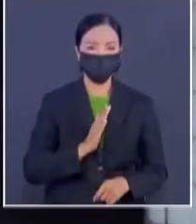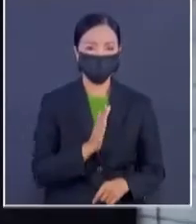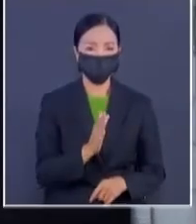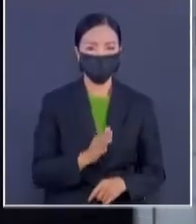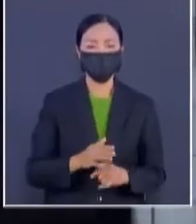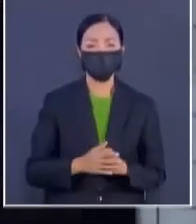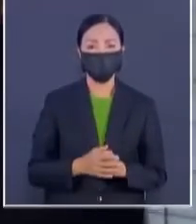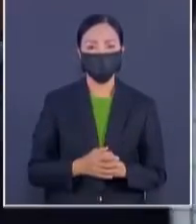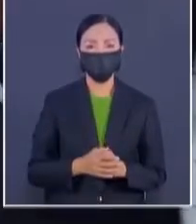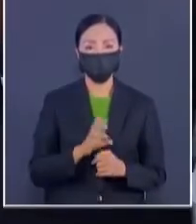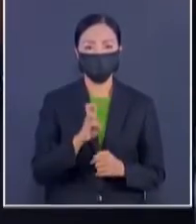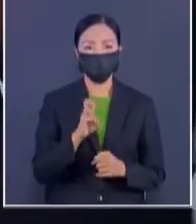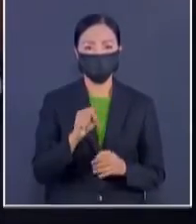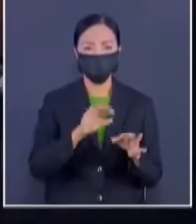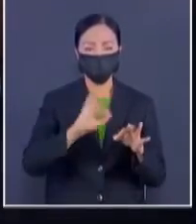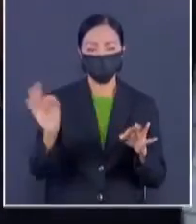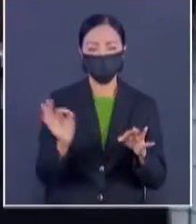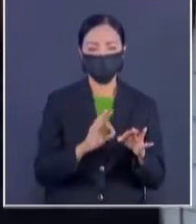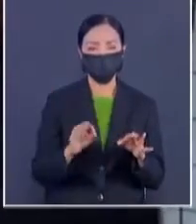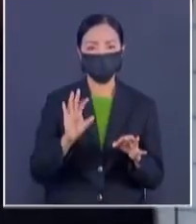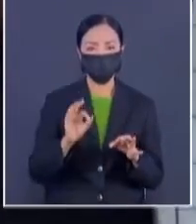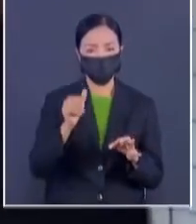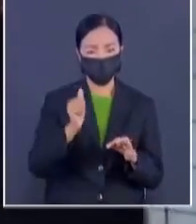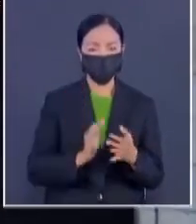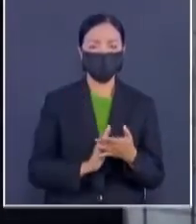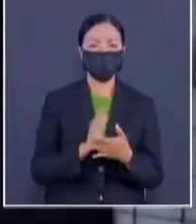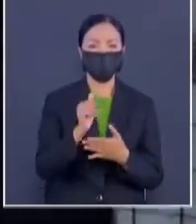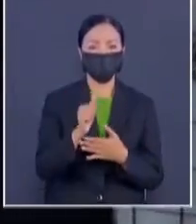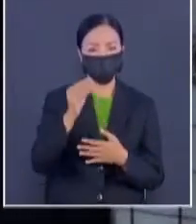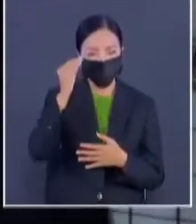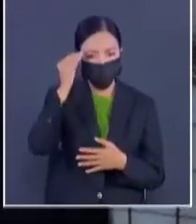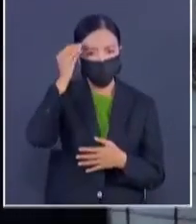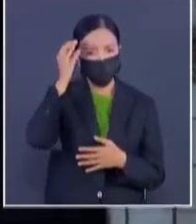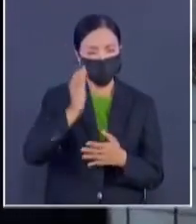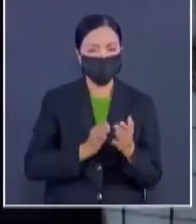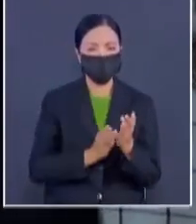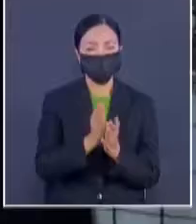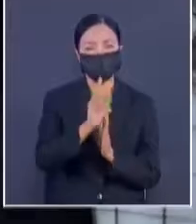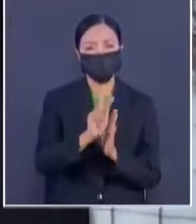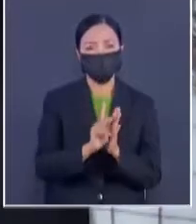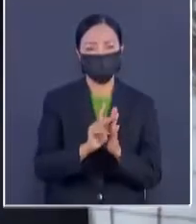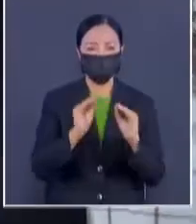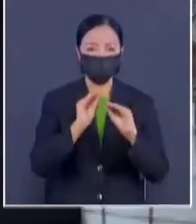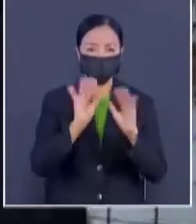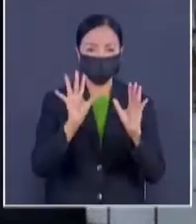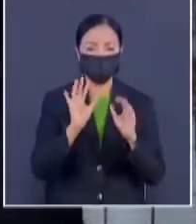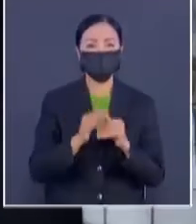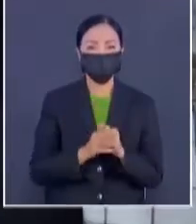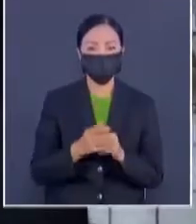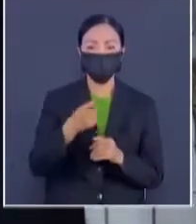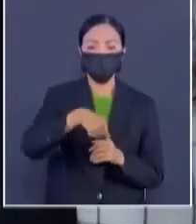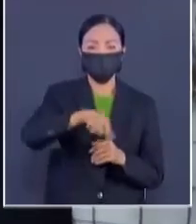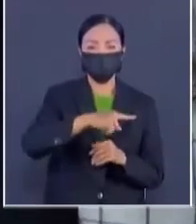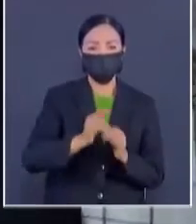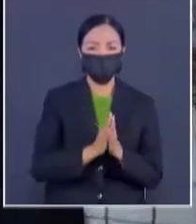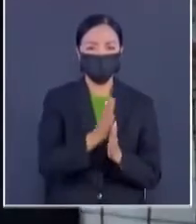อบประเด็นธรรม9ประโยคได้เมื่อปี2533มีความรู้ด้านกฎหมายอย่างถ่องแท้จนได้รับการยอมรับในว